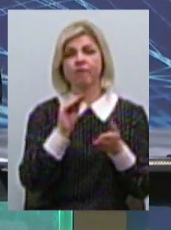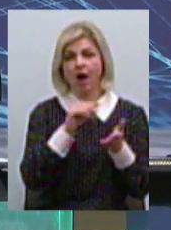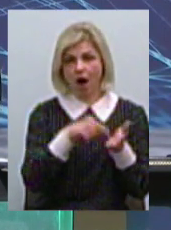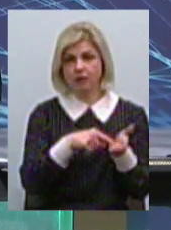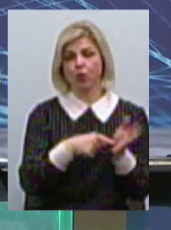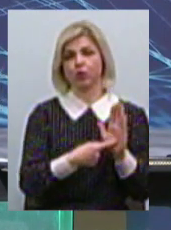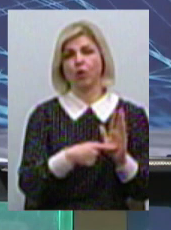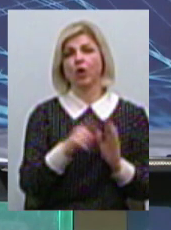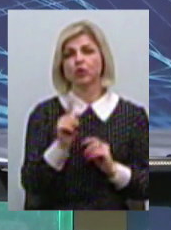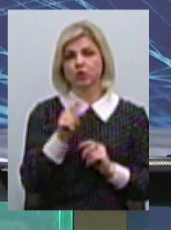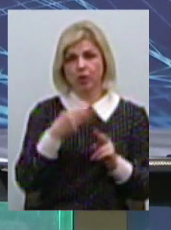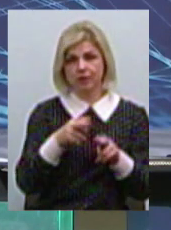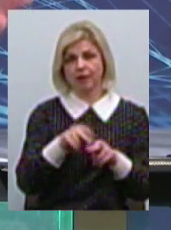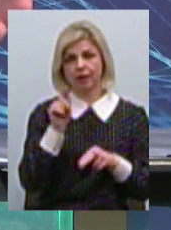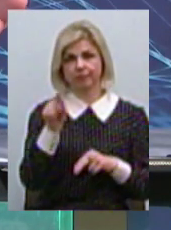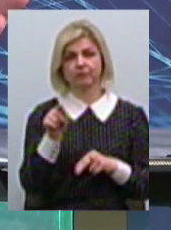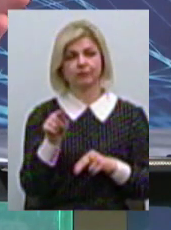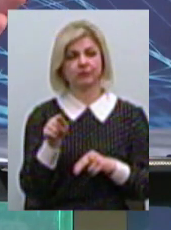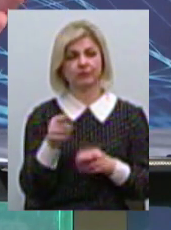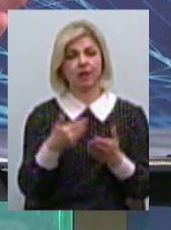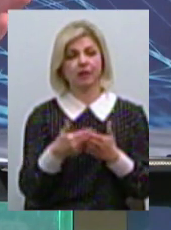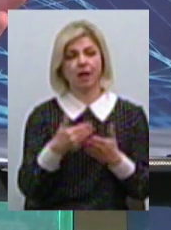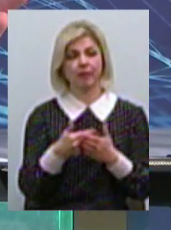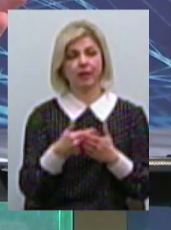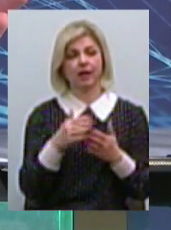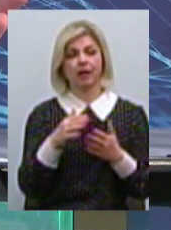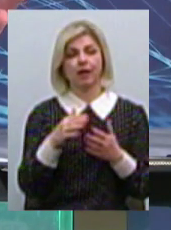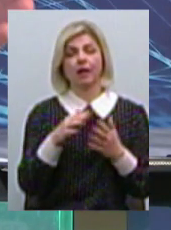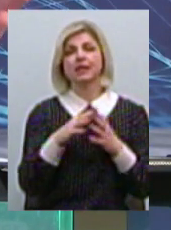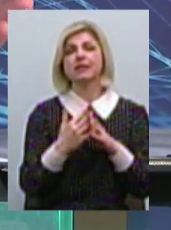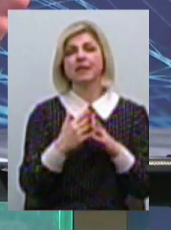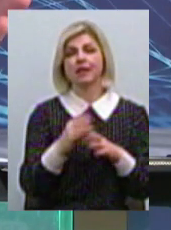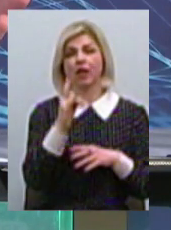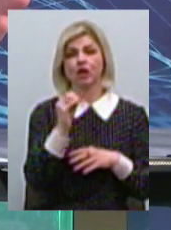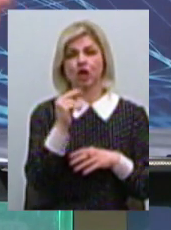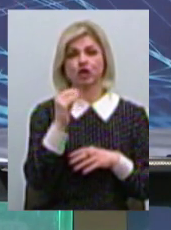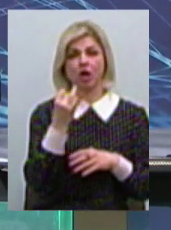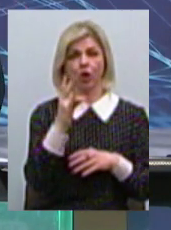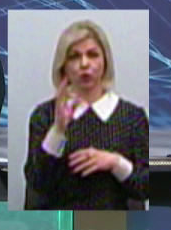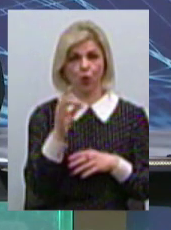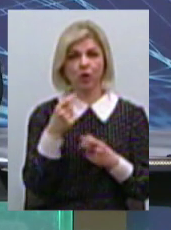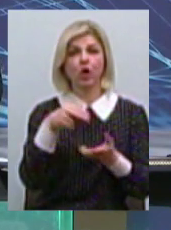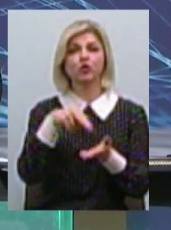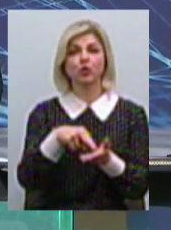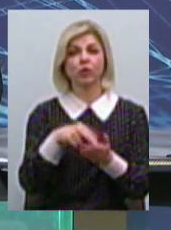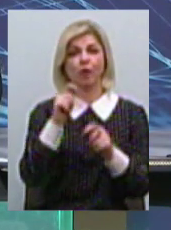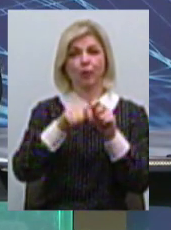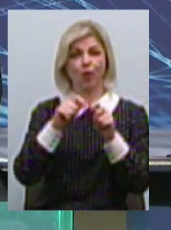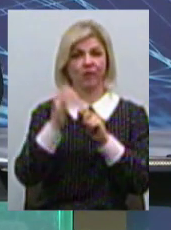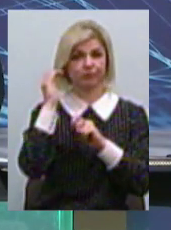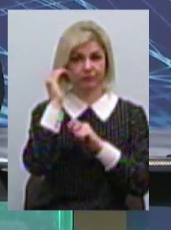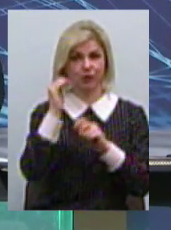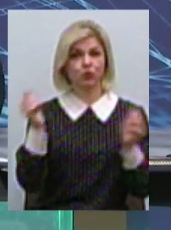в цьому моменті, наприклад, на населеному пункті Нечайне, де стоїть Трукам, і в інших місцях, там